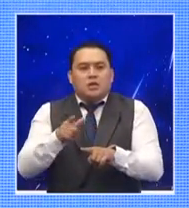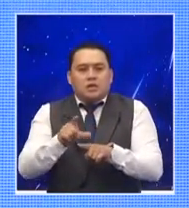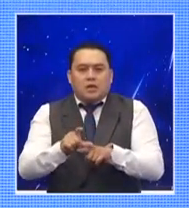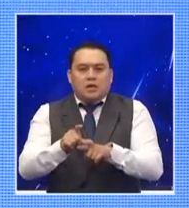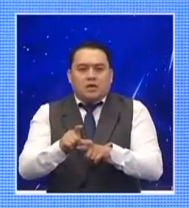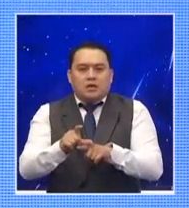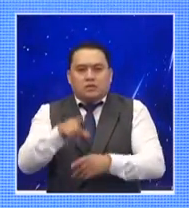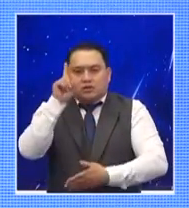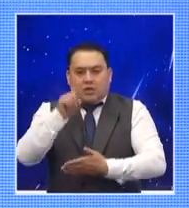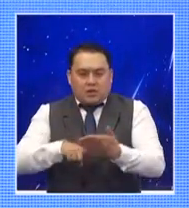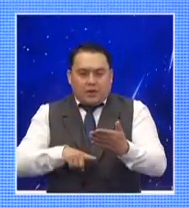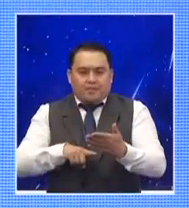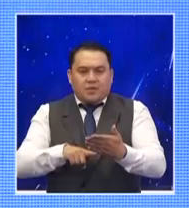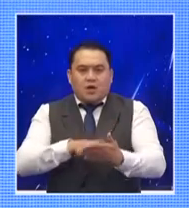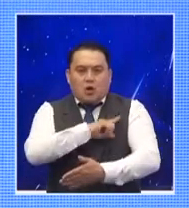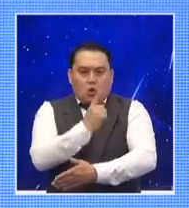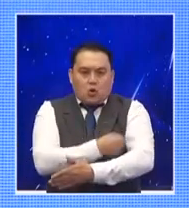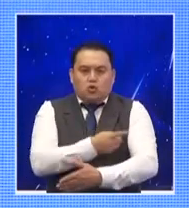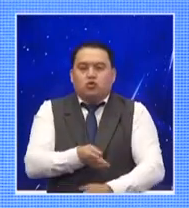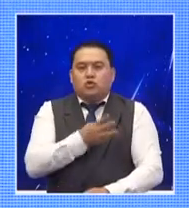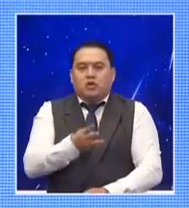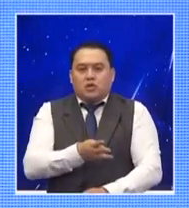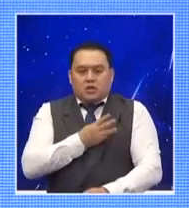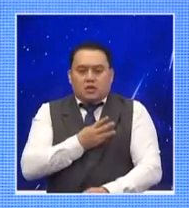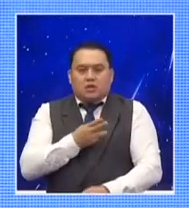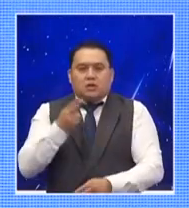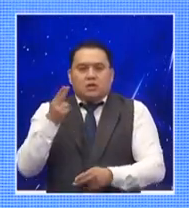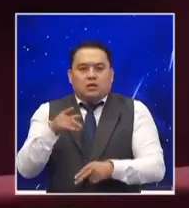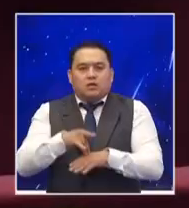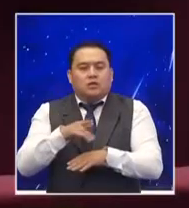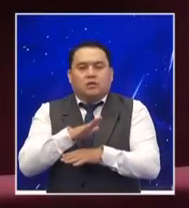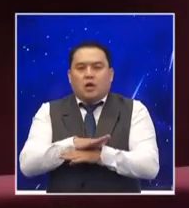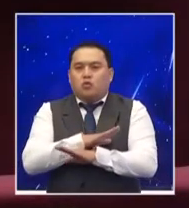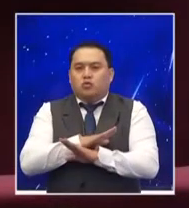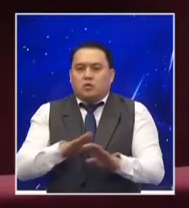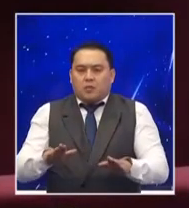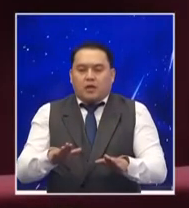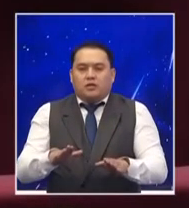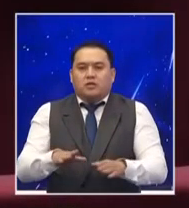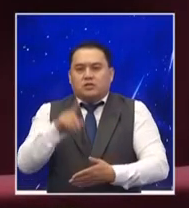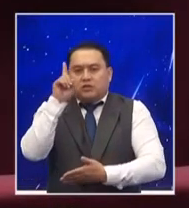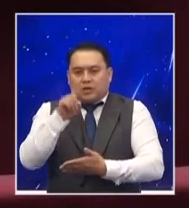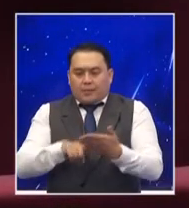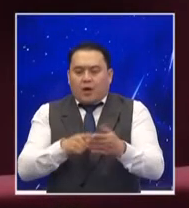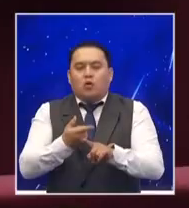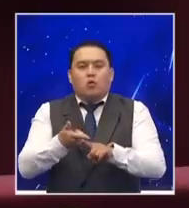мен сенімі, күш жігерінің сарқылмас көзі. Осы уақытта